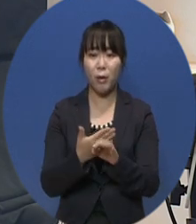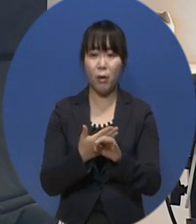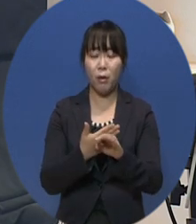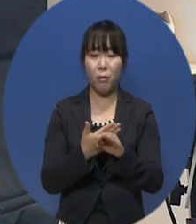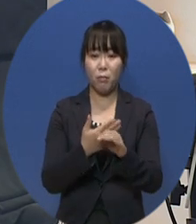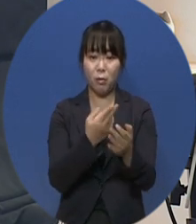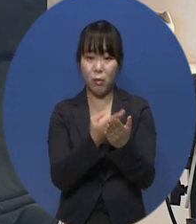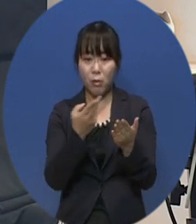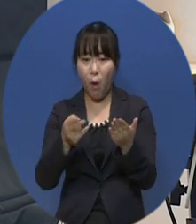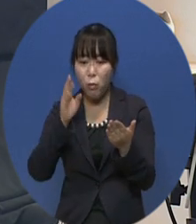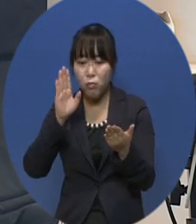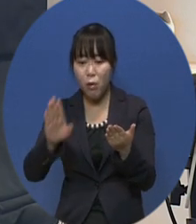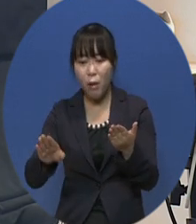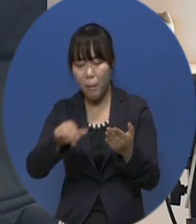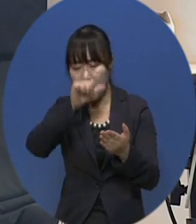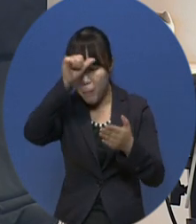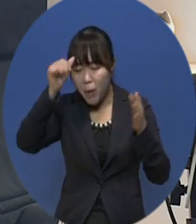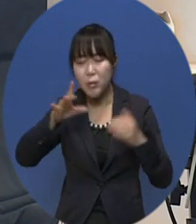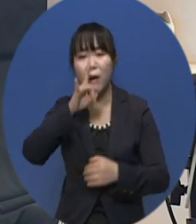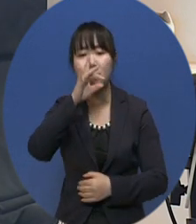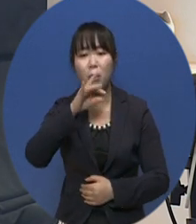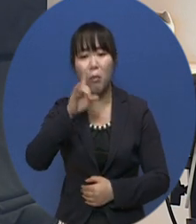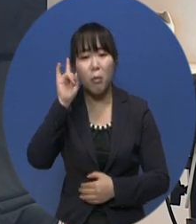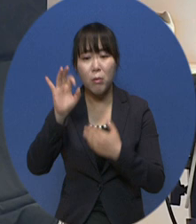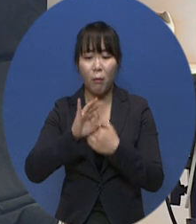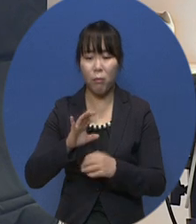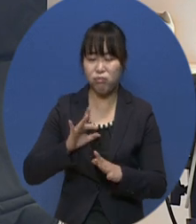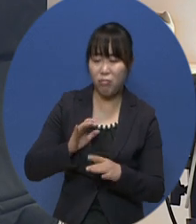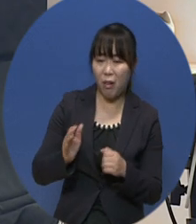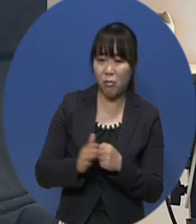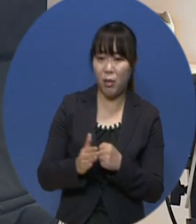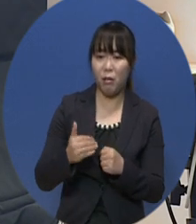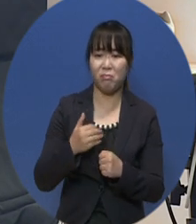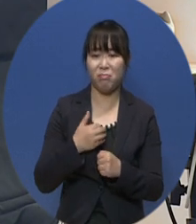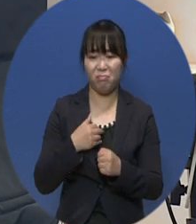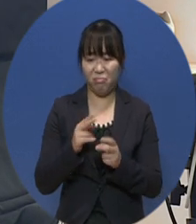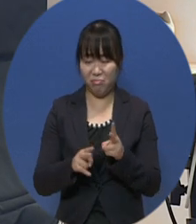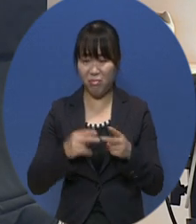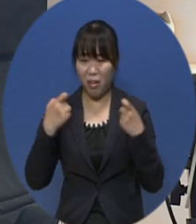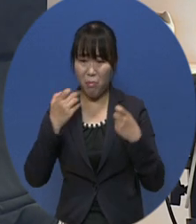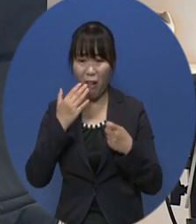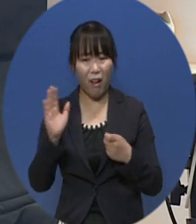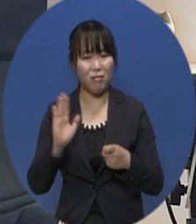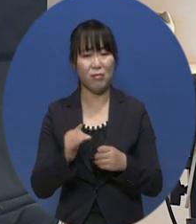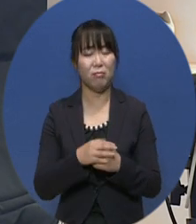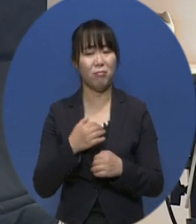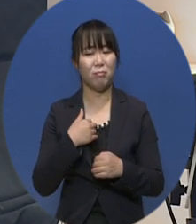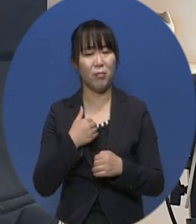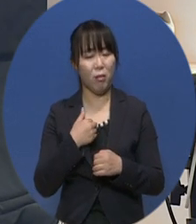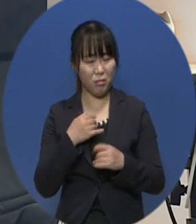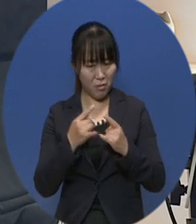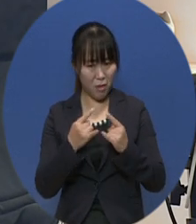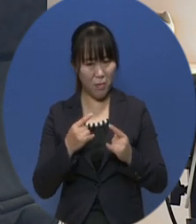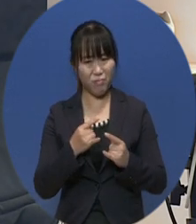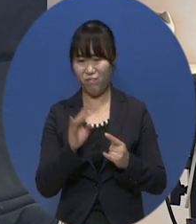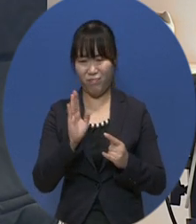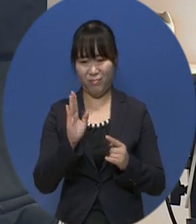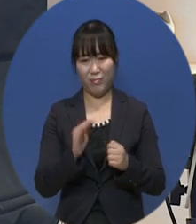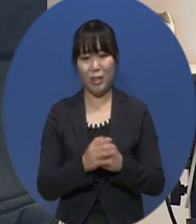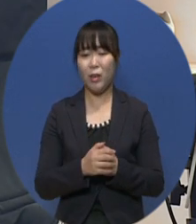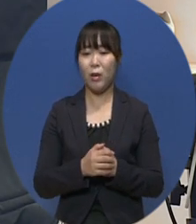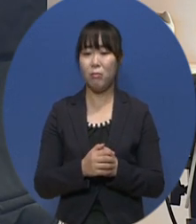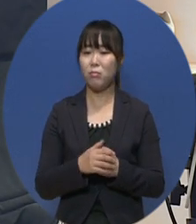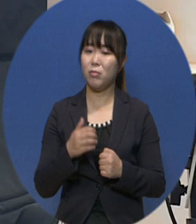퇴원하고 평생 못합니다. 두려우니까. 네. 내가 어떻게 기차 여행을 하겠어? 내가 어떻게 캠핑을 가겠어? 네. 내가